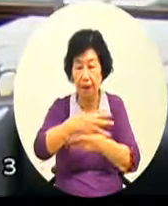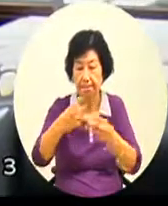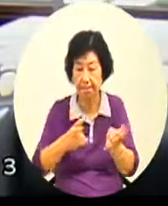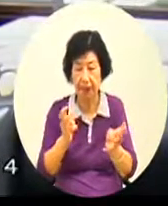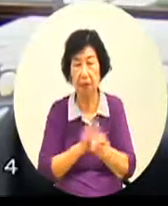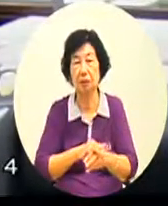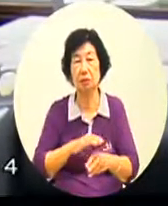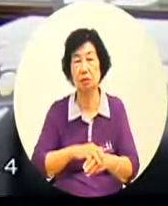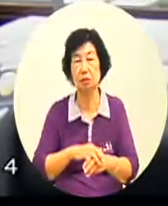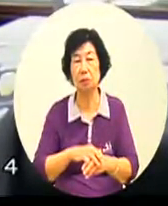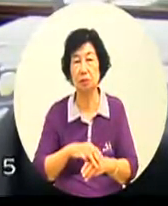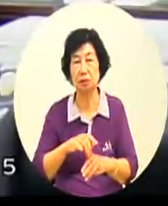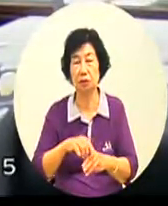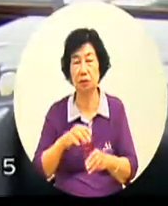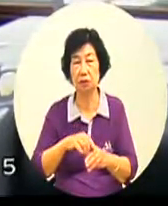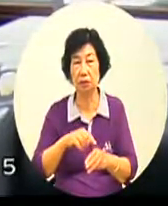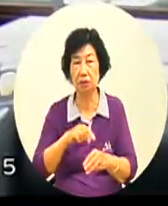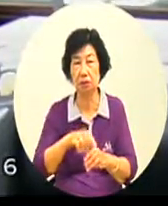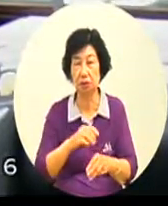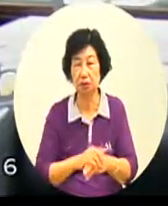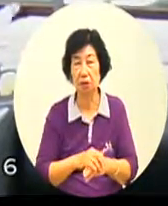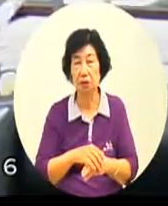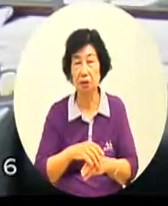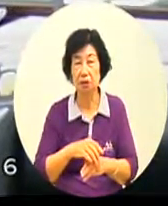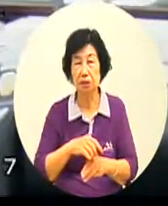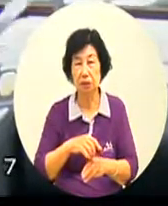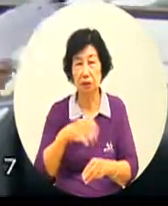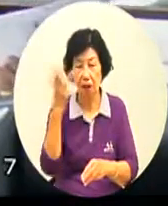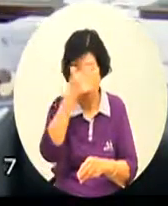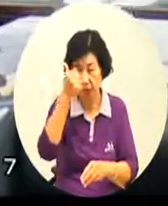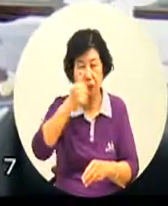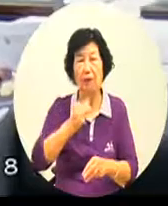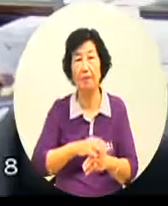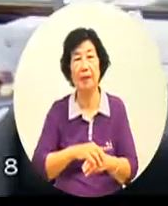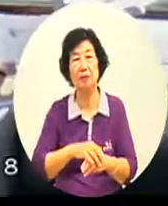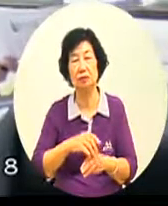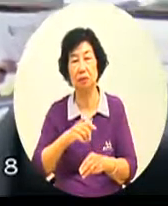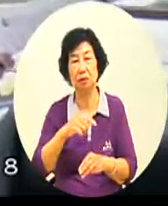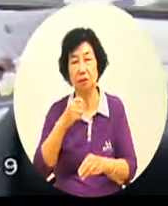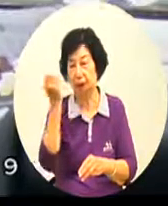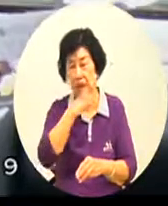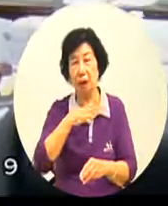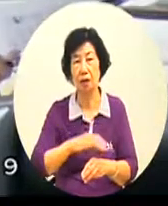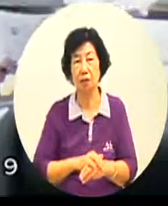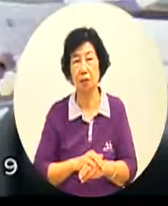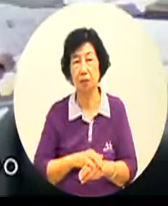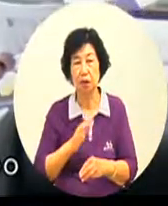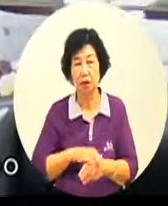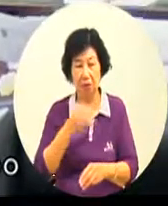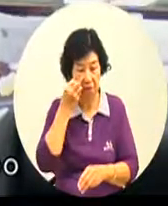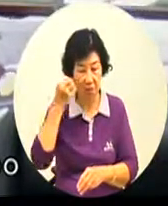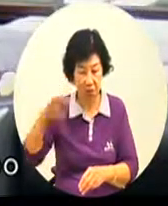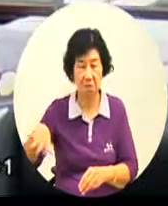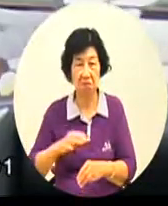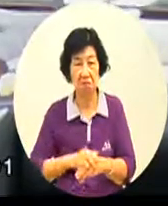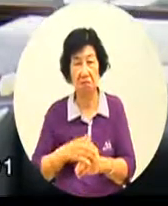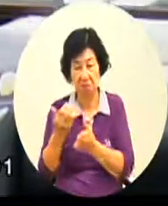板，就是惯坏了啦，惯坏的老板。那他最被讨厌的话，最被讨厌的大概就前面